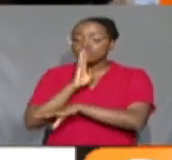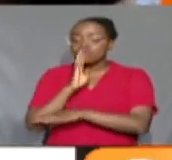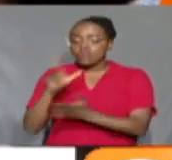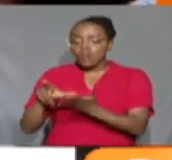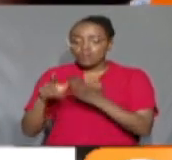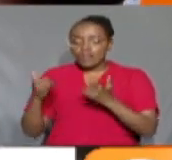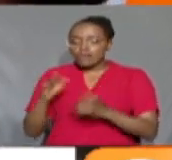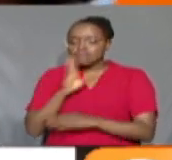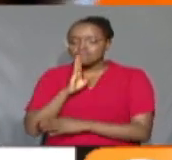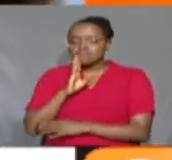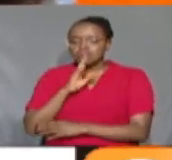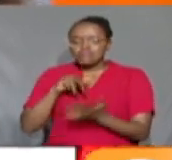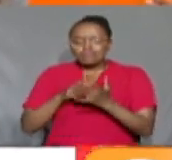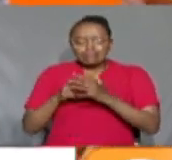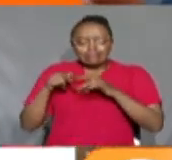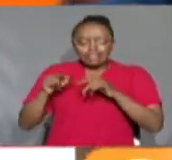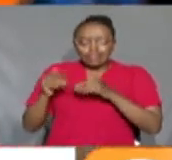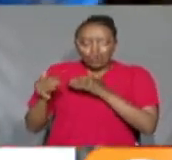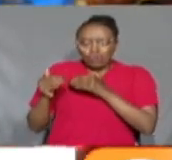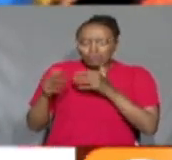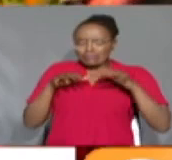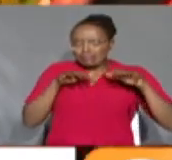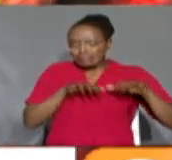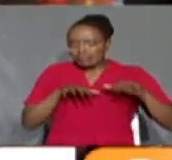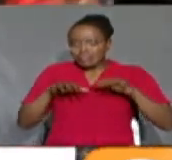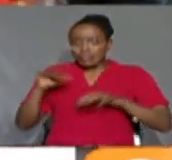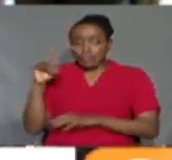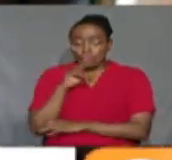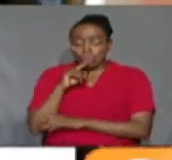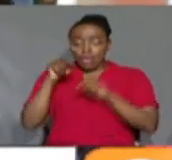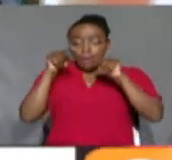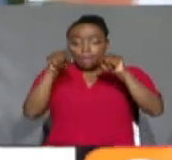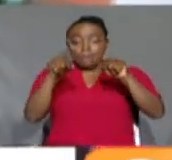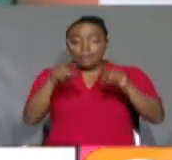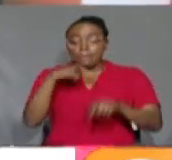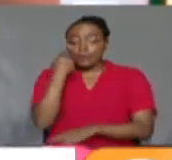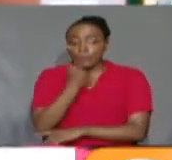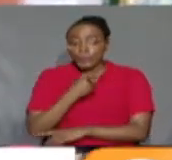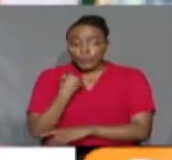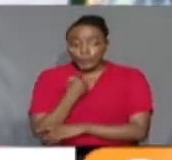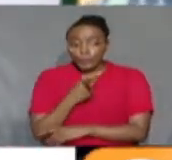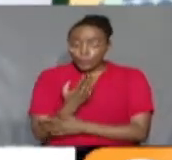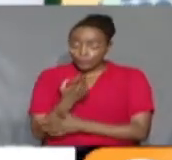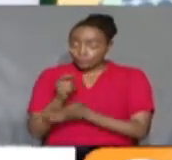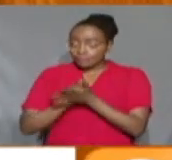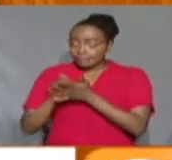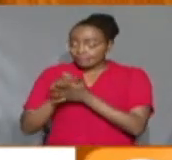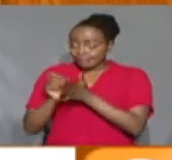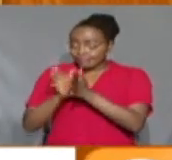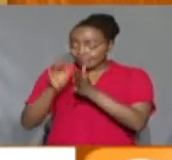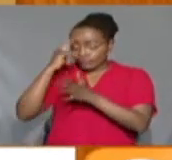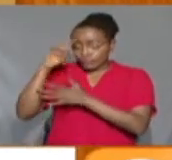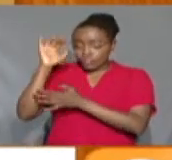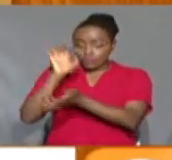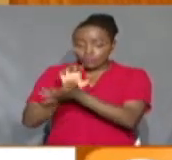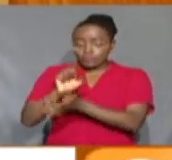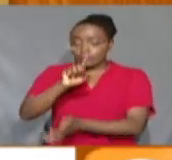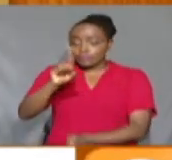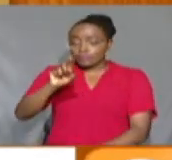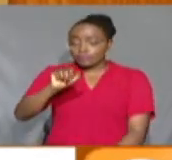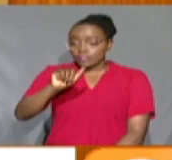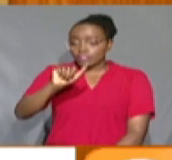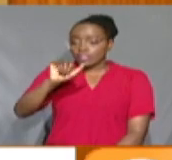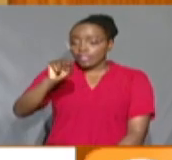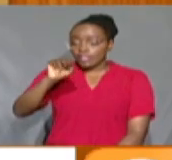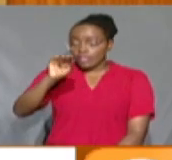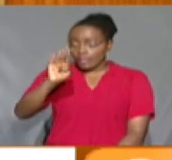na sasa inawapeleka kaburini. Kidole cha lawama wakikielekeza kwa katibu wa idara ya mageuzi ya magereza, Zainab Hussein.